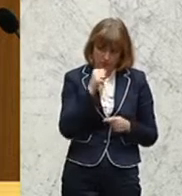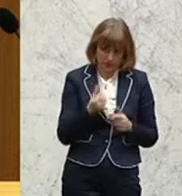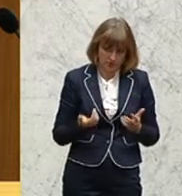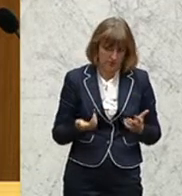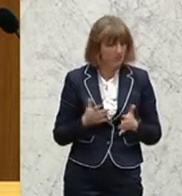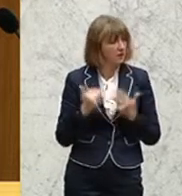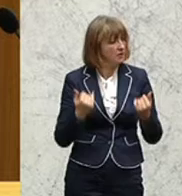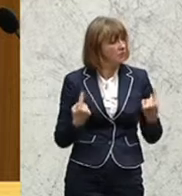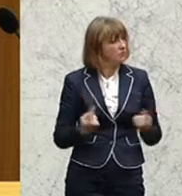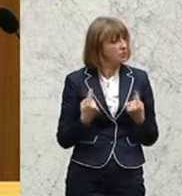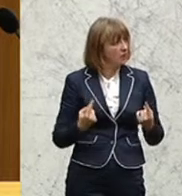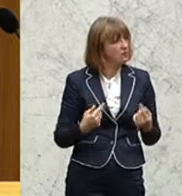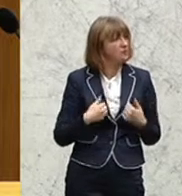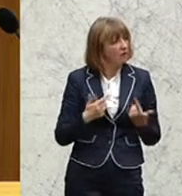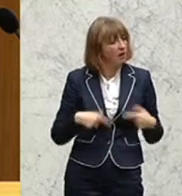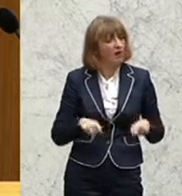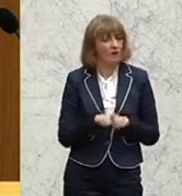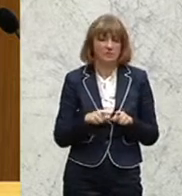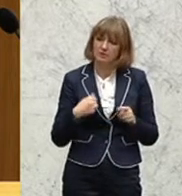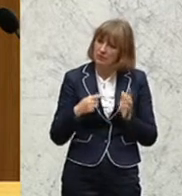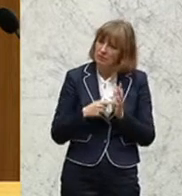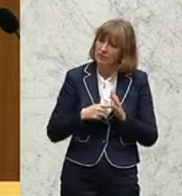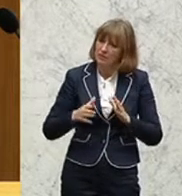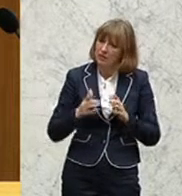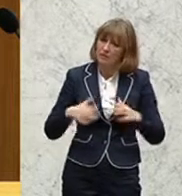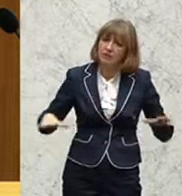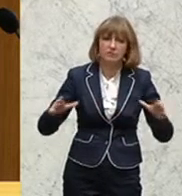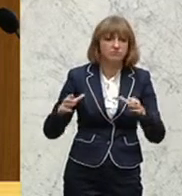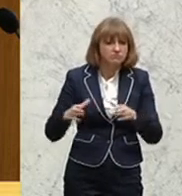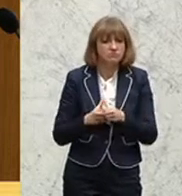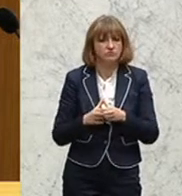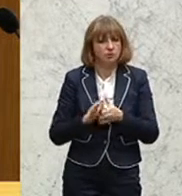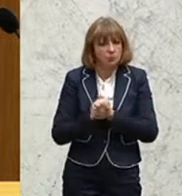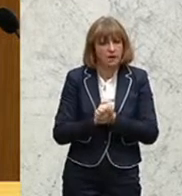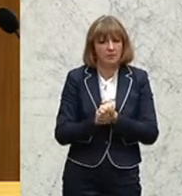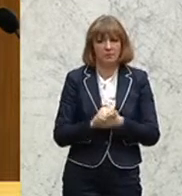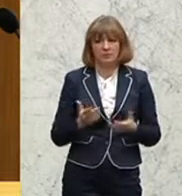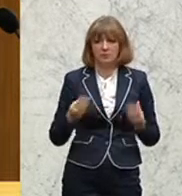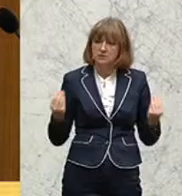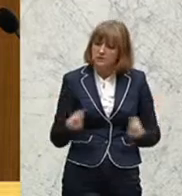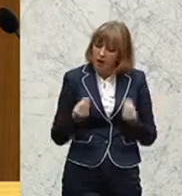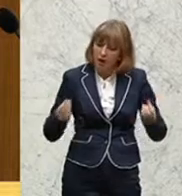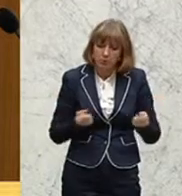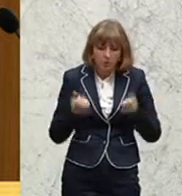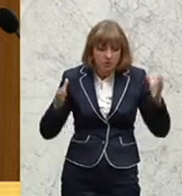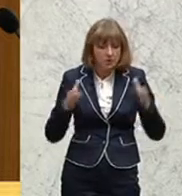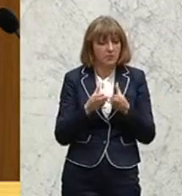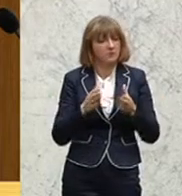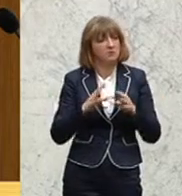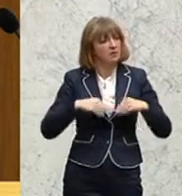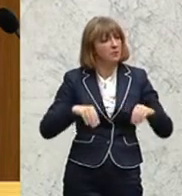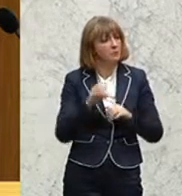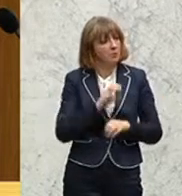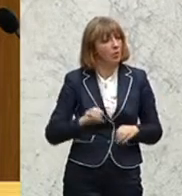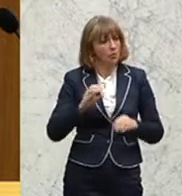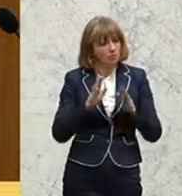jetzigen Situation fordere ich in unserem Land einen Schulterschluss aller Parteien. Sachpolitik und ein gemeinsames europäisches